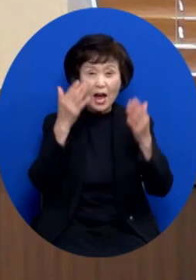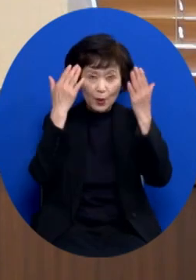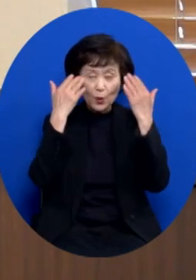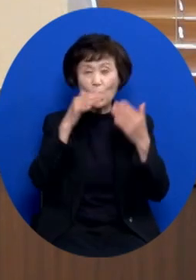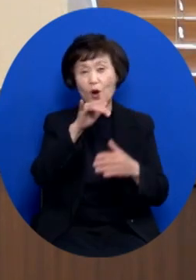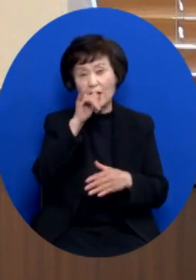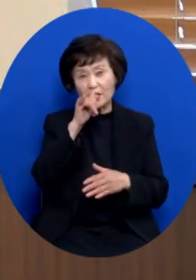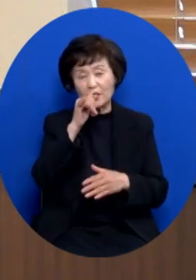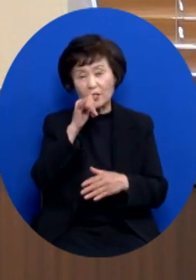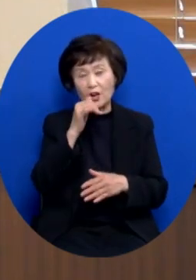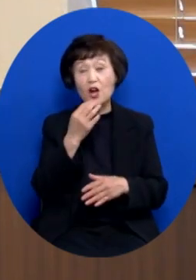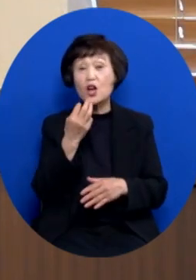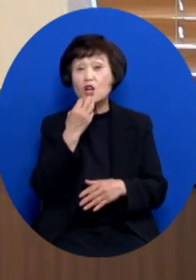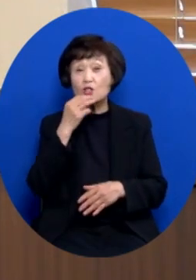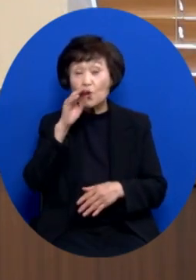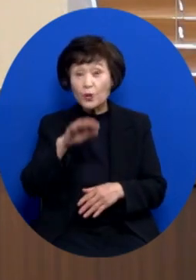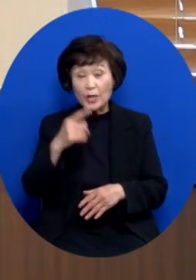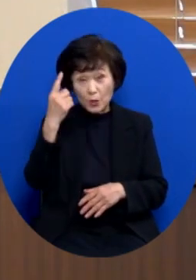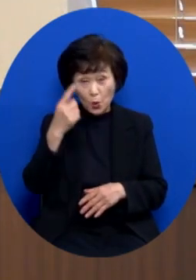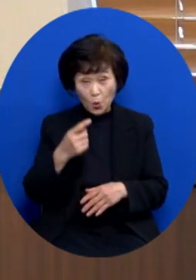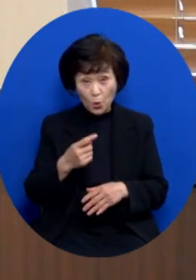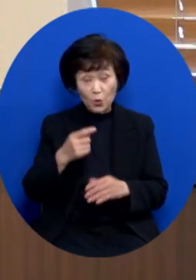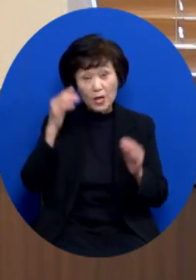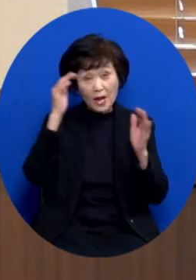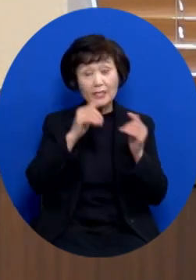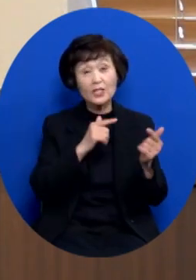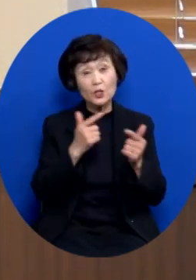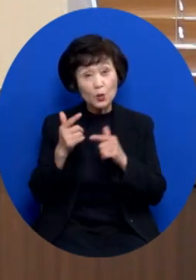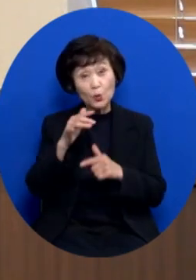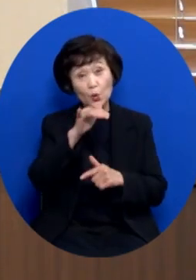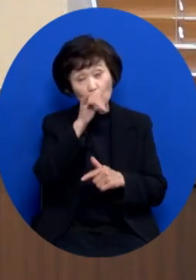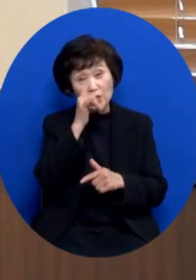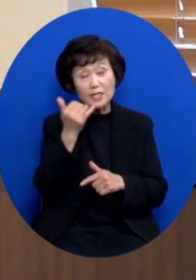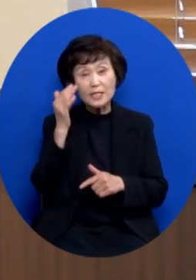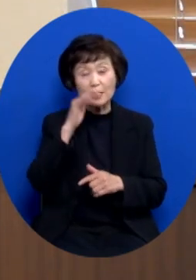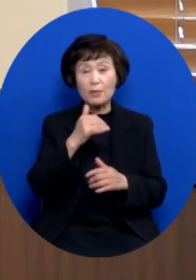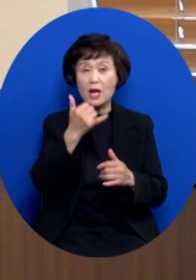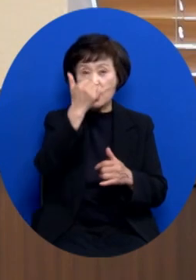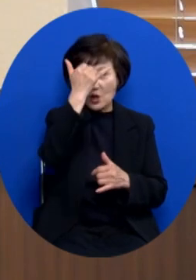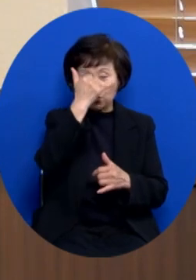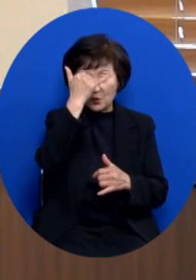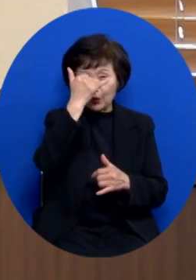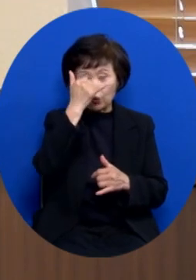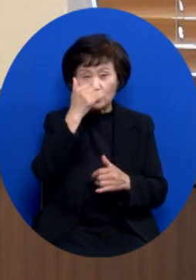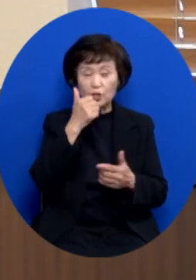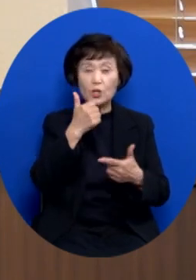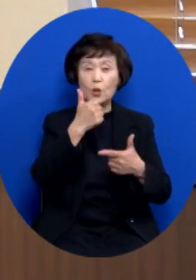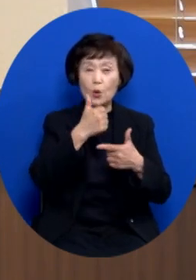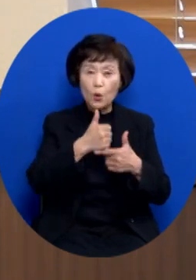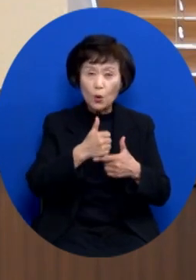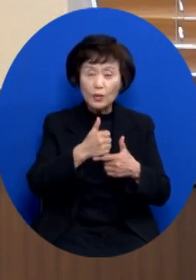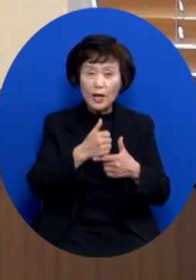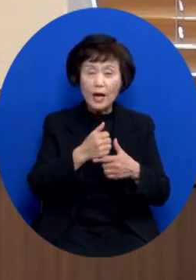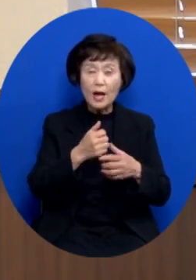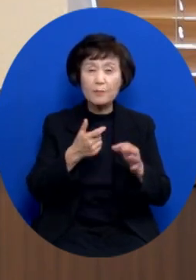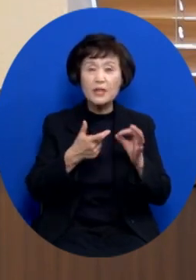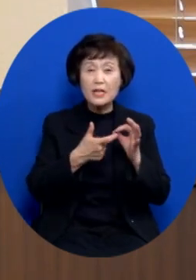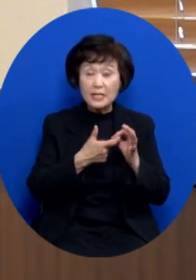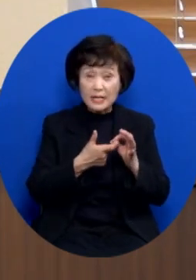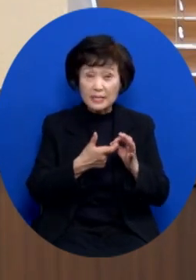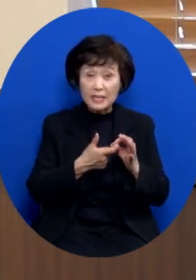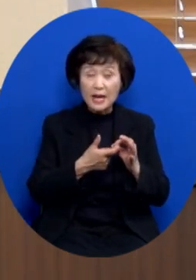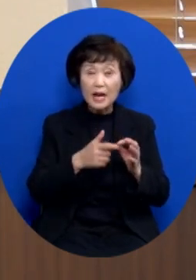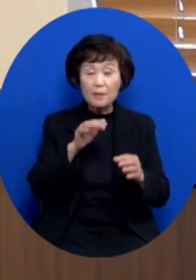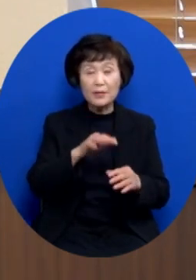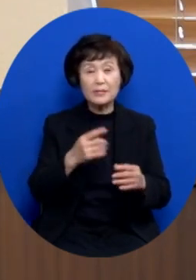물론 서울에서 내려오는 인재들도 있습니다만은 주로 충청권, 호남권 또 영남권 인재들이